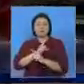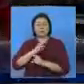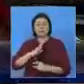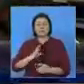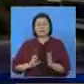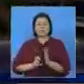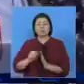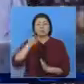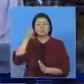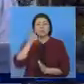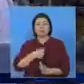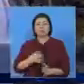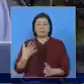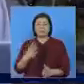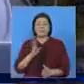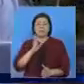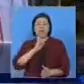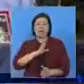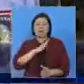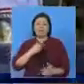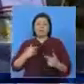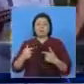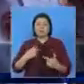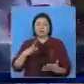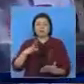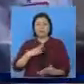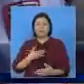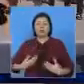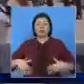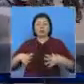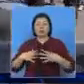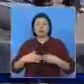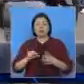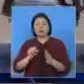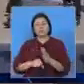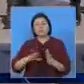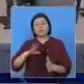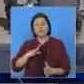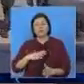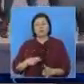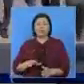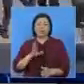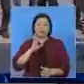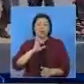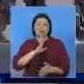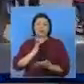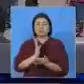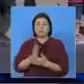бері 5 әйел тұрмыстық зорлық-зомбылықтың құрбаны болған. Отбасында зәбір көрген қыз-келіншектерде аз